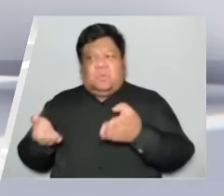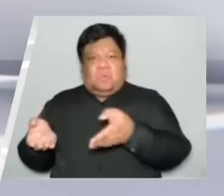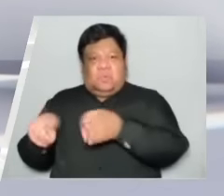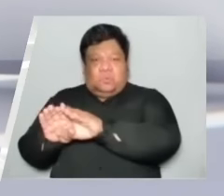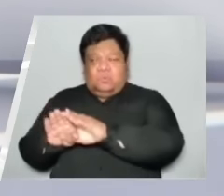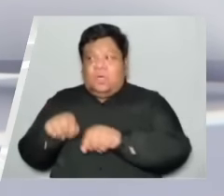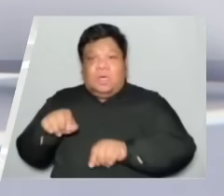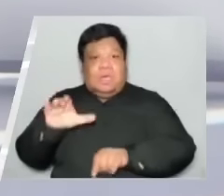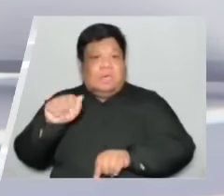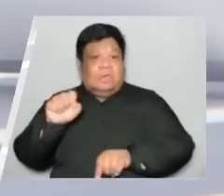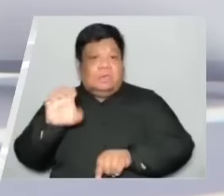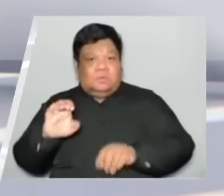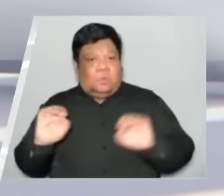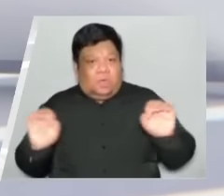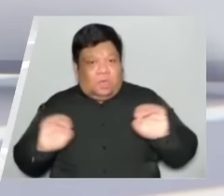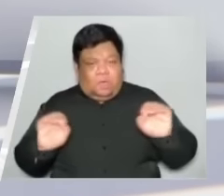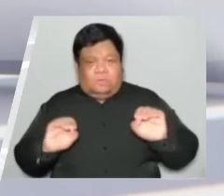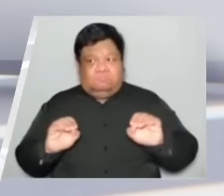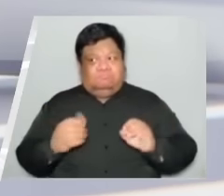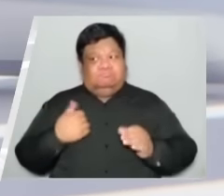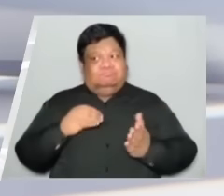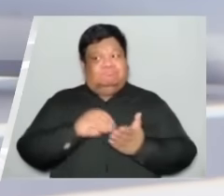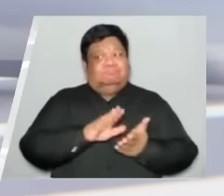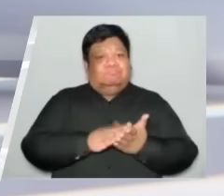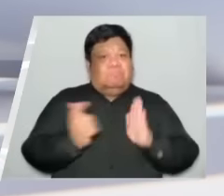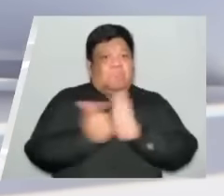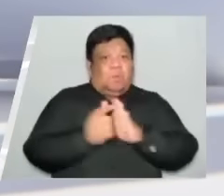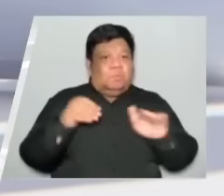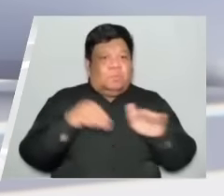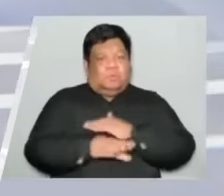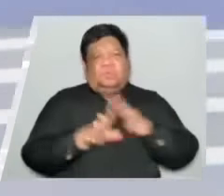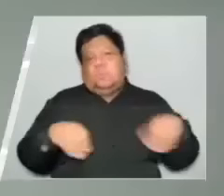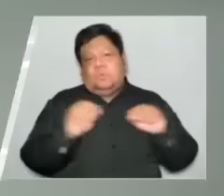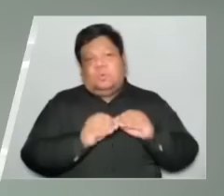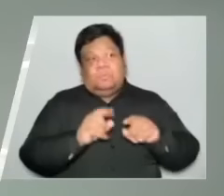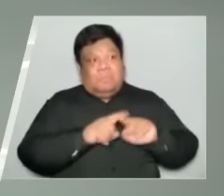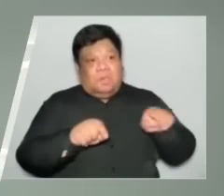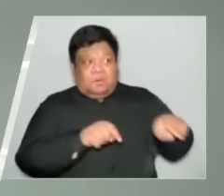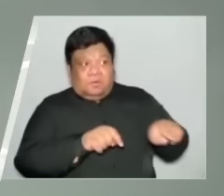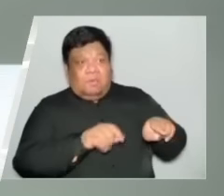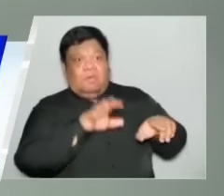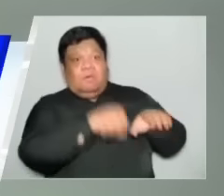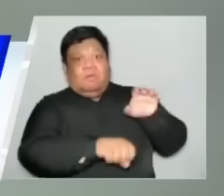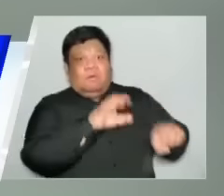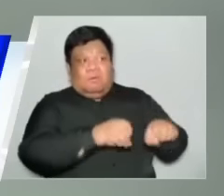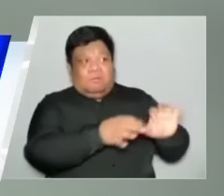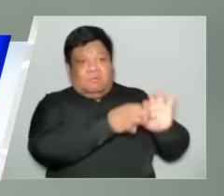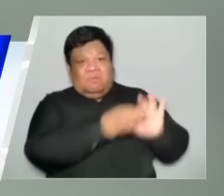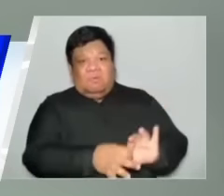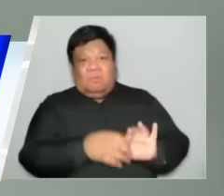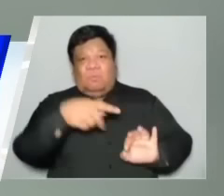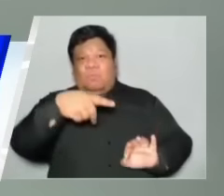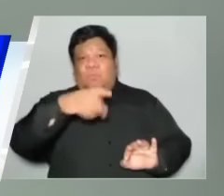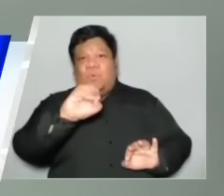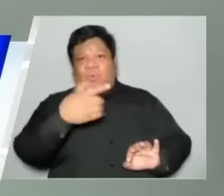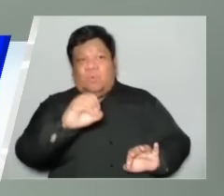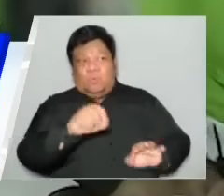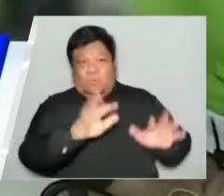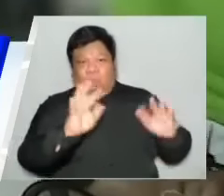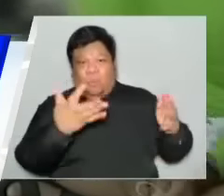as of now, ang mga nahuli lamang sa illegal ang na-blacklist so far. Sa batch ng mga pinadeport na Pogo worker